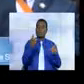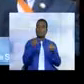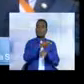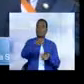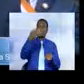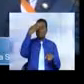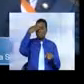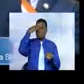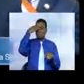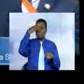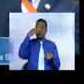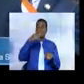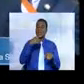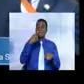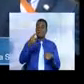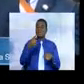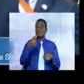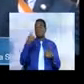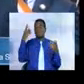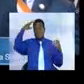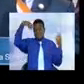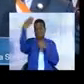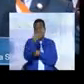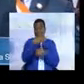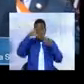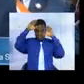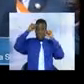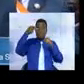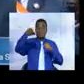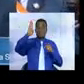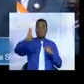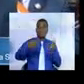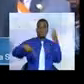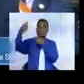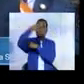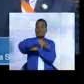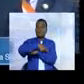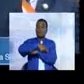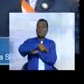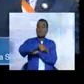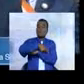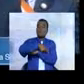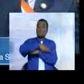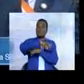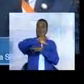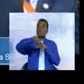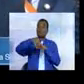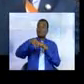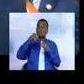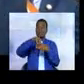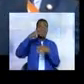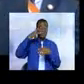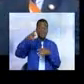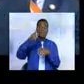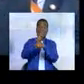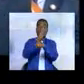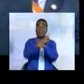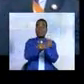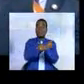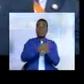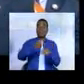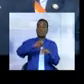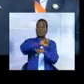savez, est un disciple du président Houphouët-Boigny. Aujourd'hui, plus que sa vision de développement,